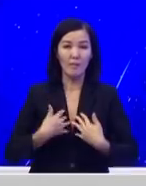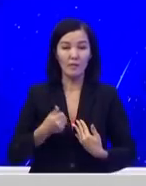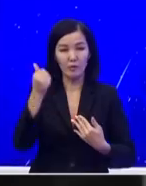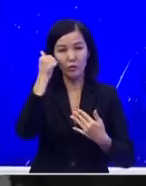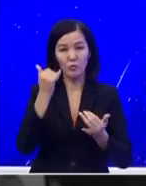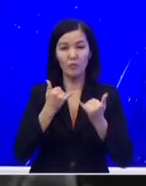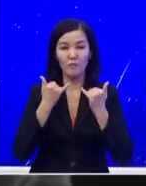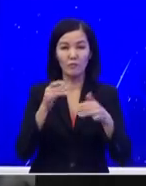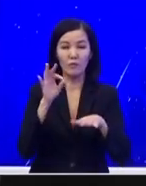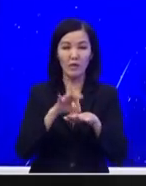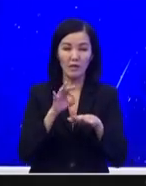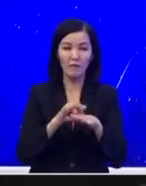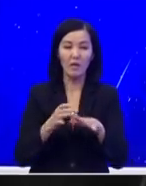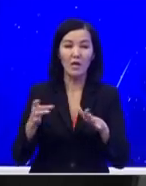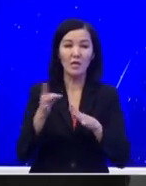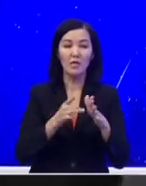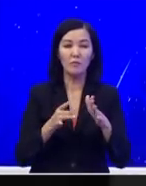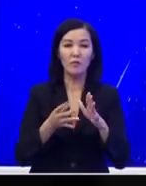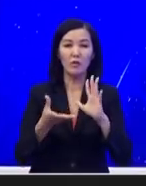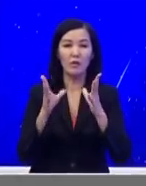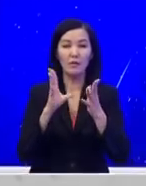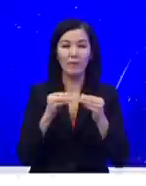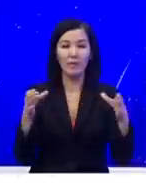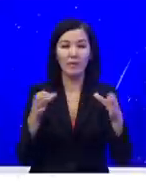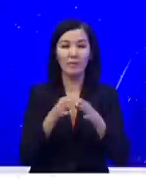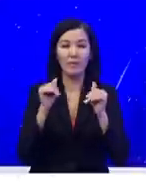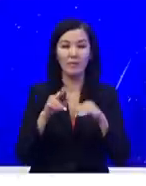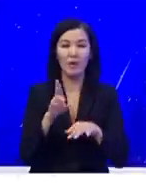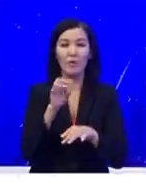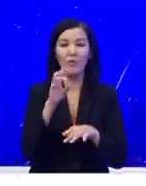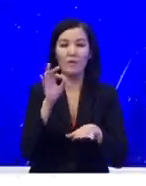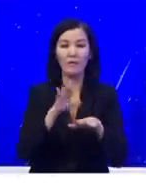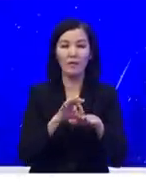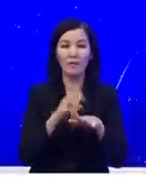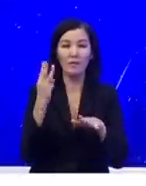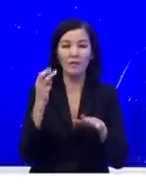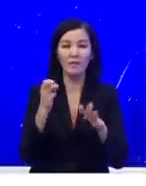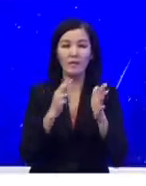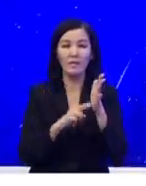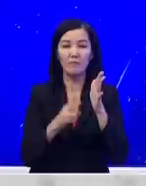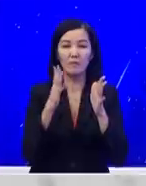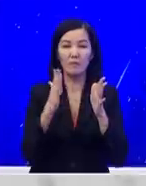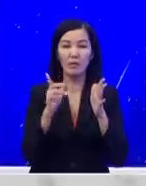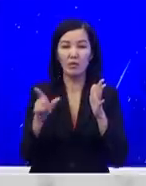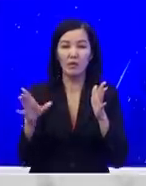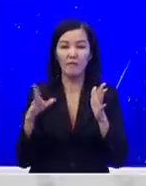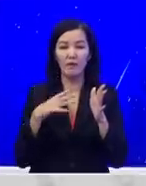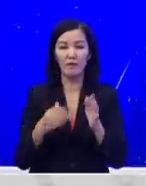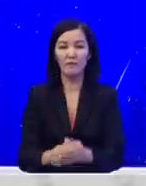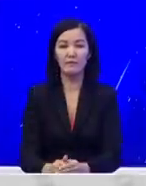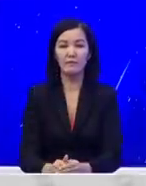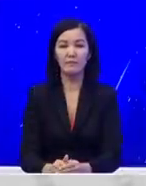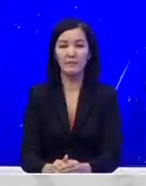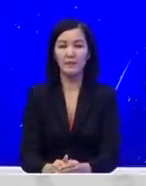жертв коронавируса. В республике, по данным межведомственной комиссии, от COVID-19 скончались 375 человек. Евгения